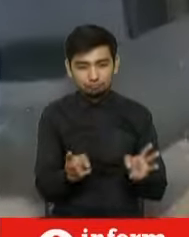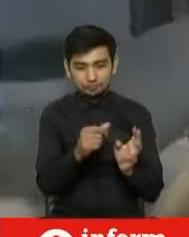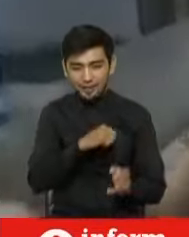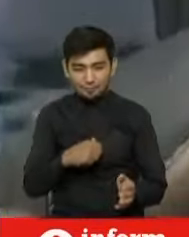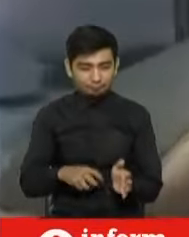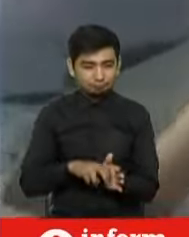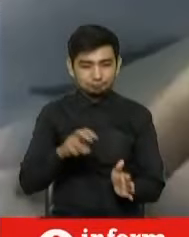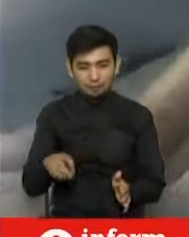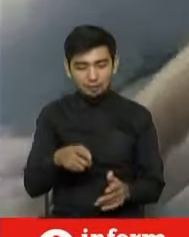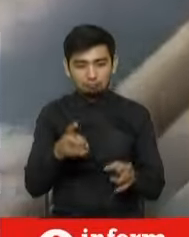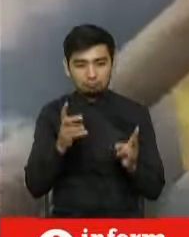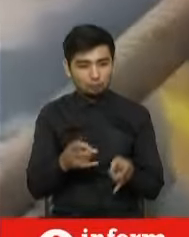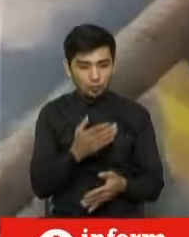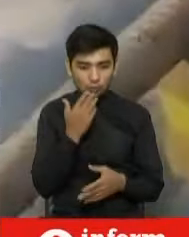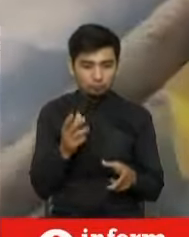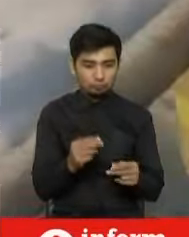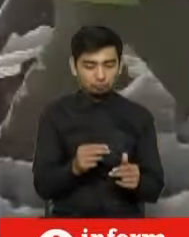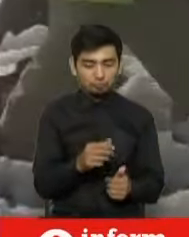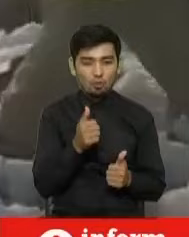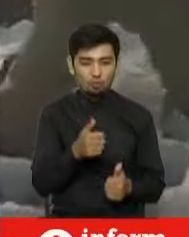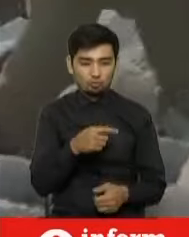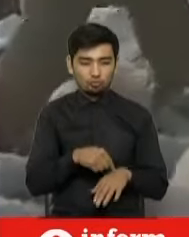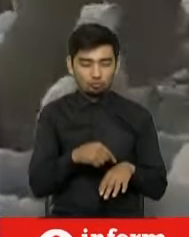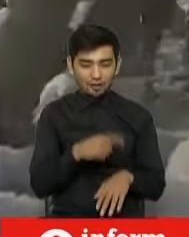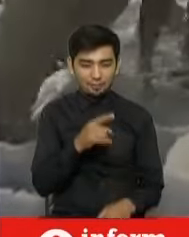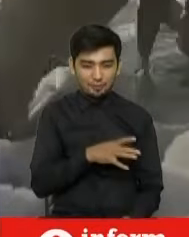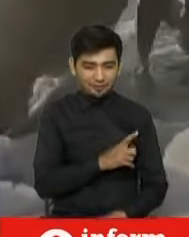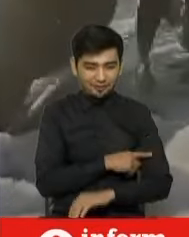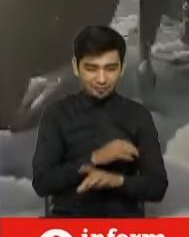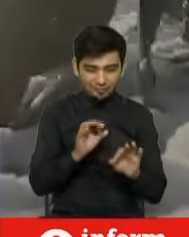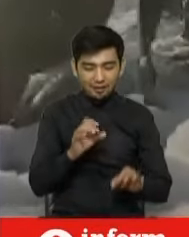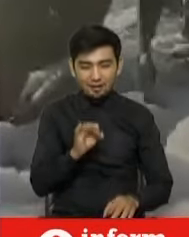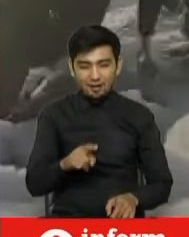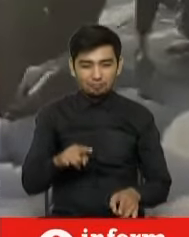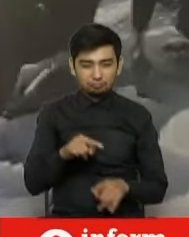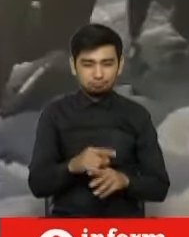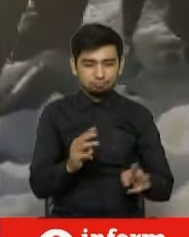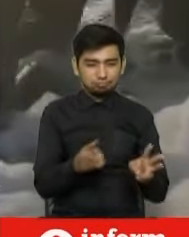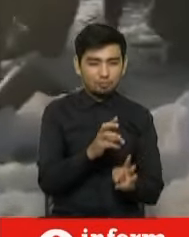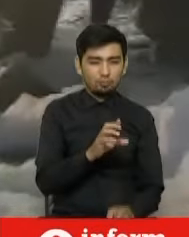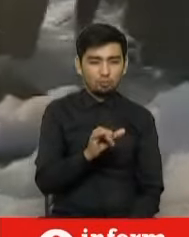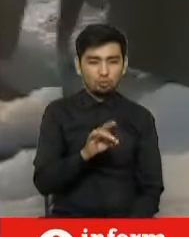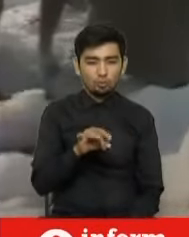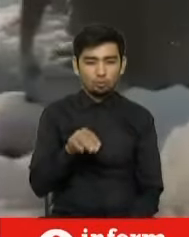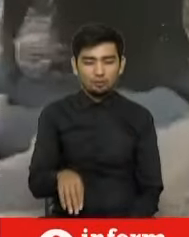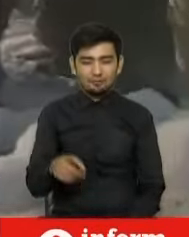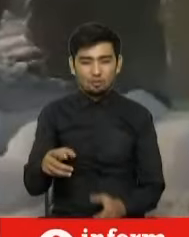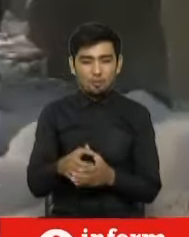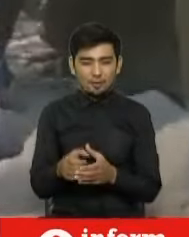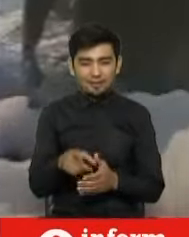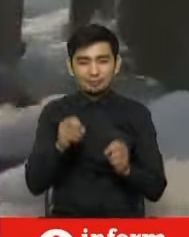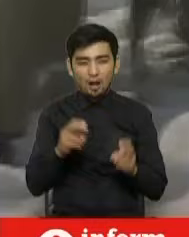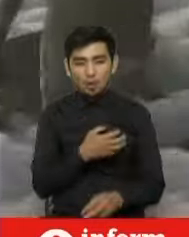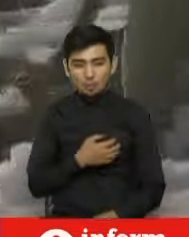Тиісінше жарақат алмаған жағдайы жақсы дейді дәрігерлер. Күлге айналған әуе көлігі Бүркіт авиасеріктестігіне тиесілі екен. Қазір арнайы құрылған